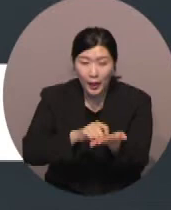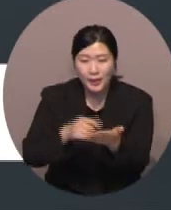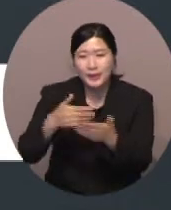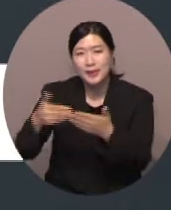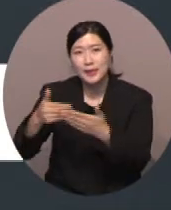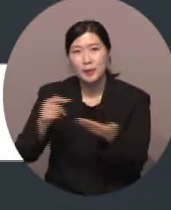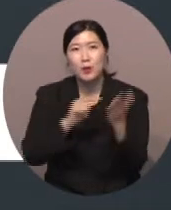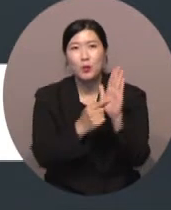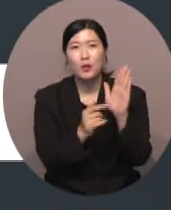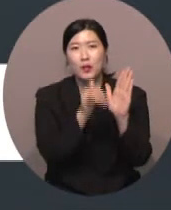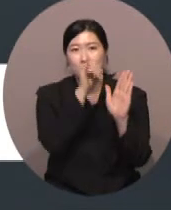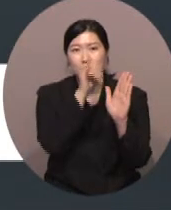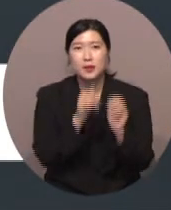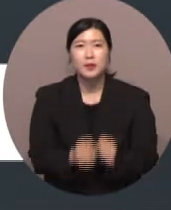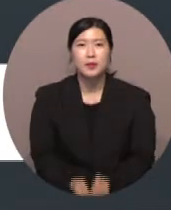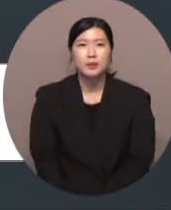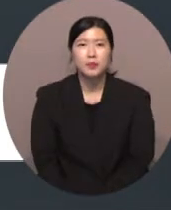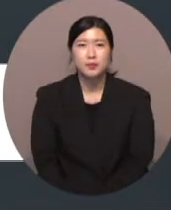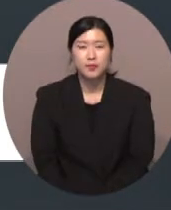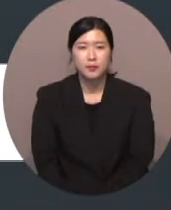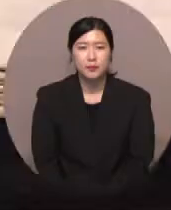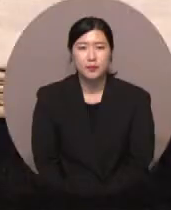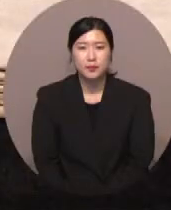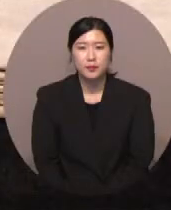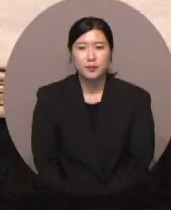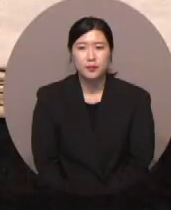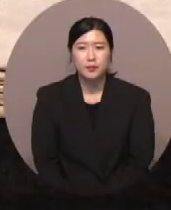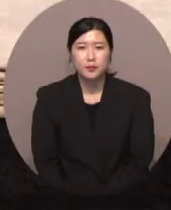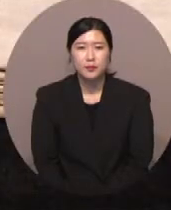포함됐습니다. 김광현 기자가 보도합니다.